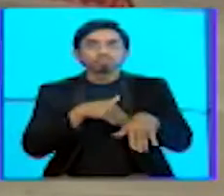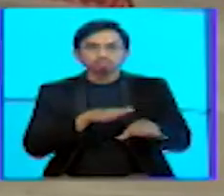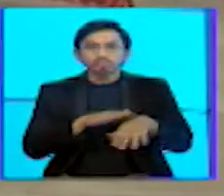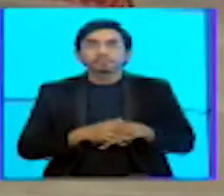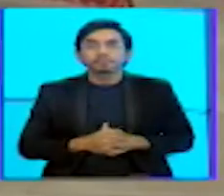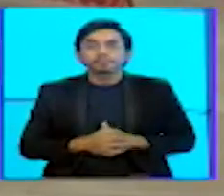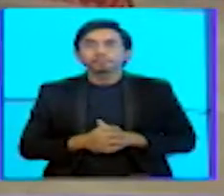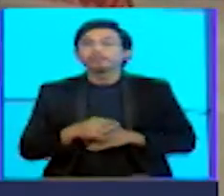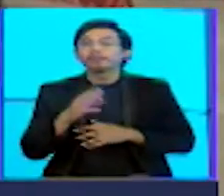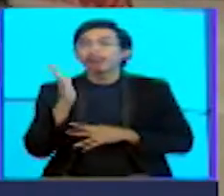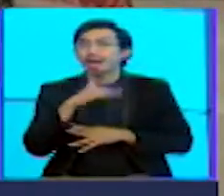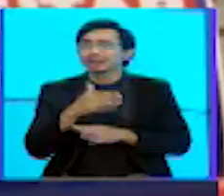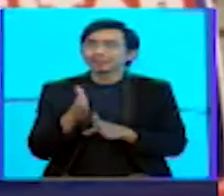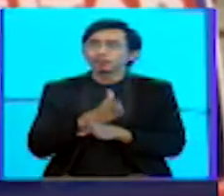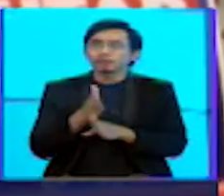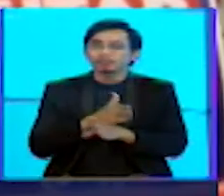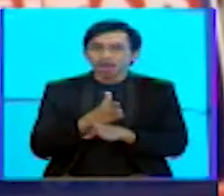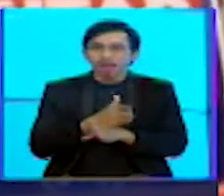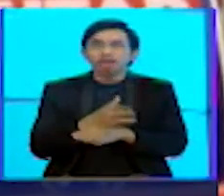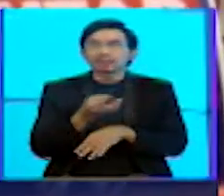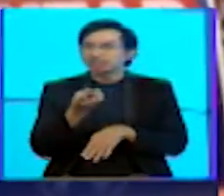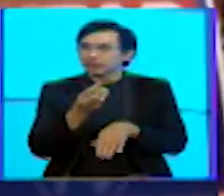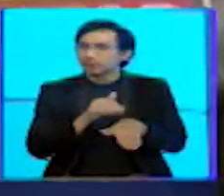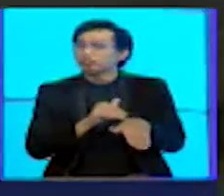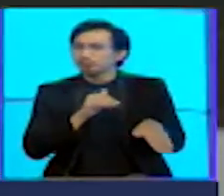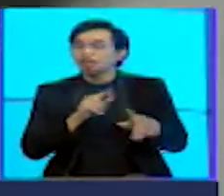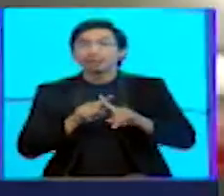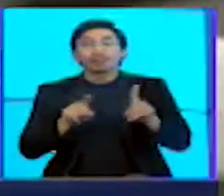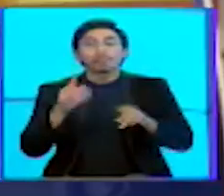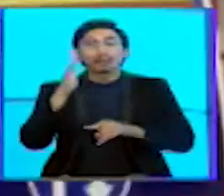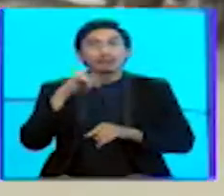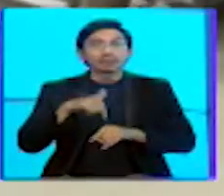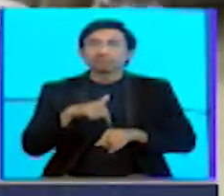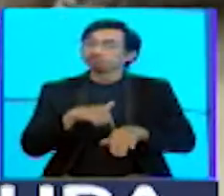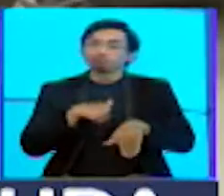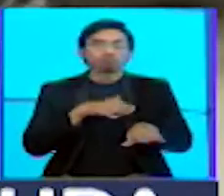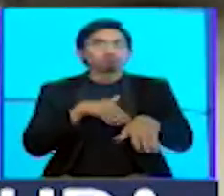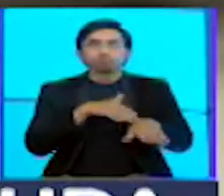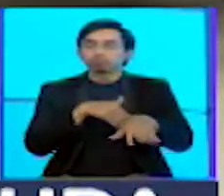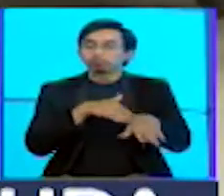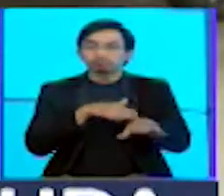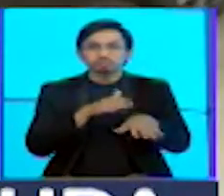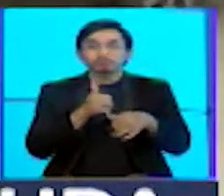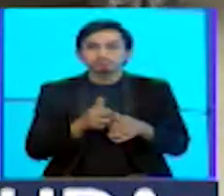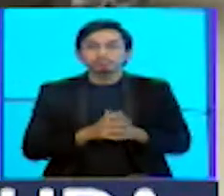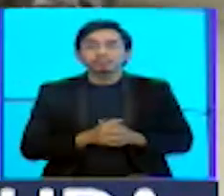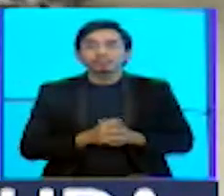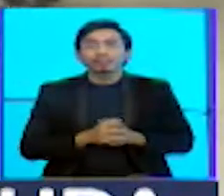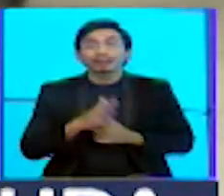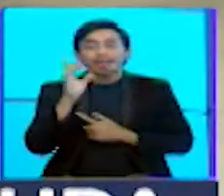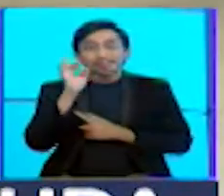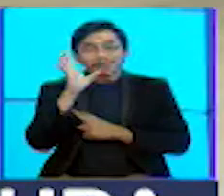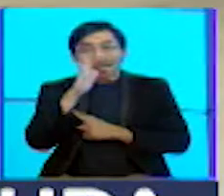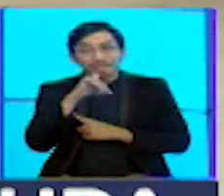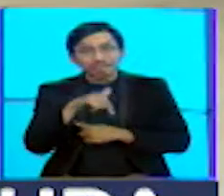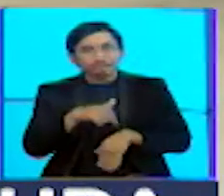sebelumnya. Yang mana kami melihat bahwa untuk proses penyekatan terus dilakukan dari tadi pagi hingga pada siang hari ini. Dan memang untuk